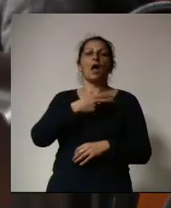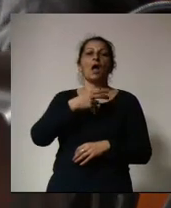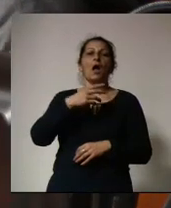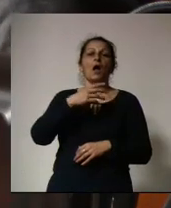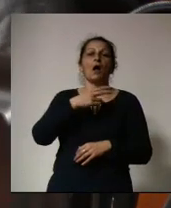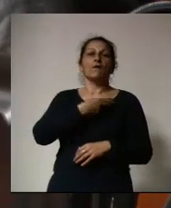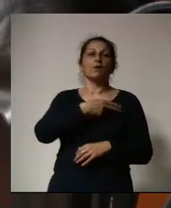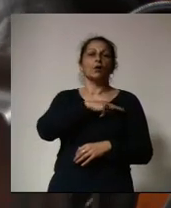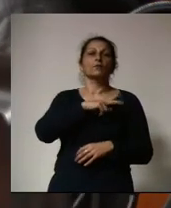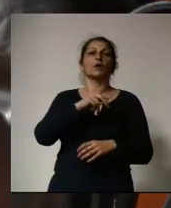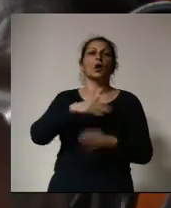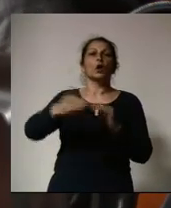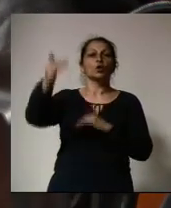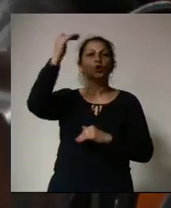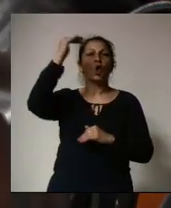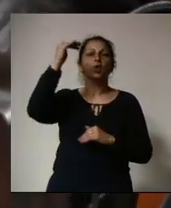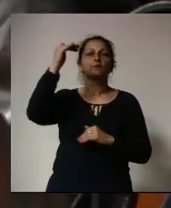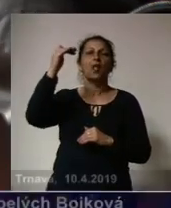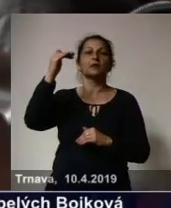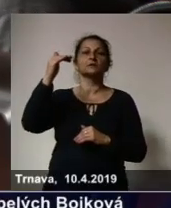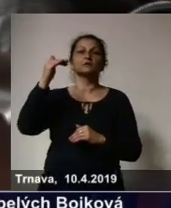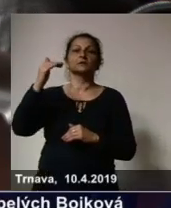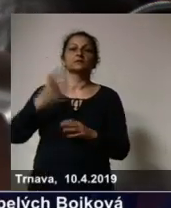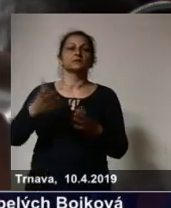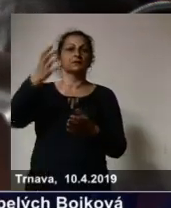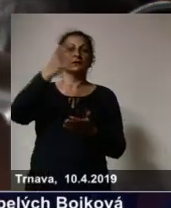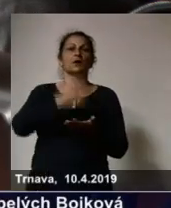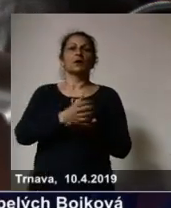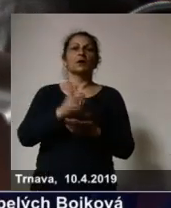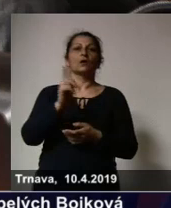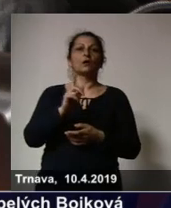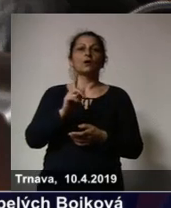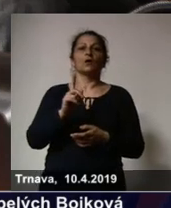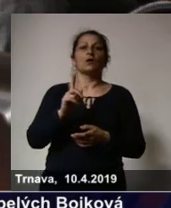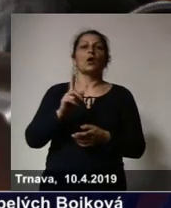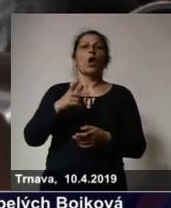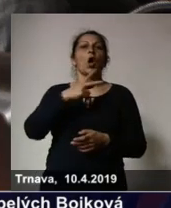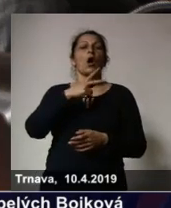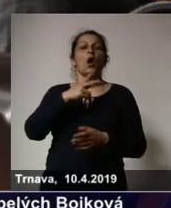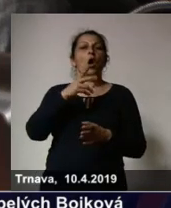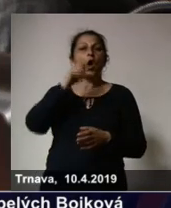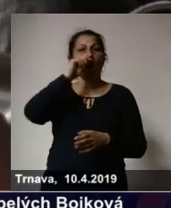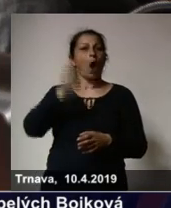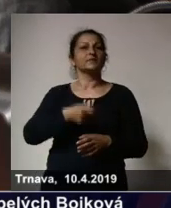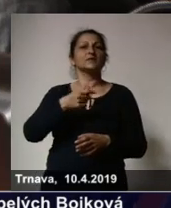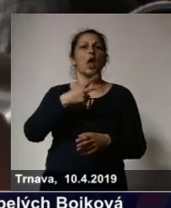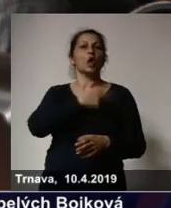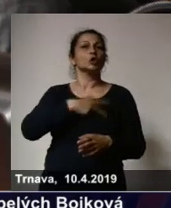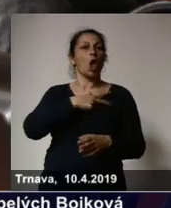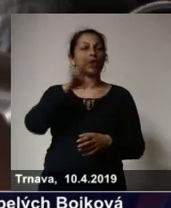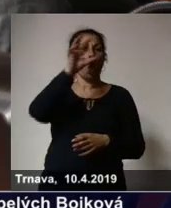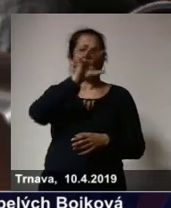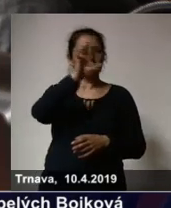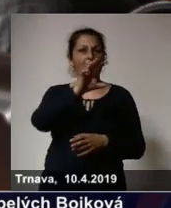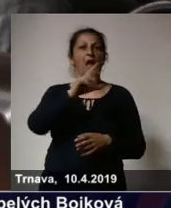pre dospelých v Bojková, alebo v Bojkovej. Komisia pre sociálnu oblasť a rada TTSK prijala